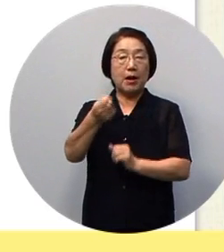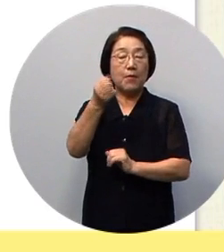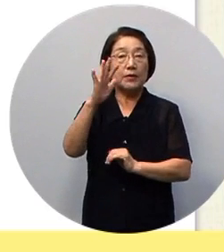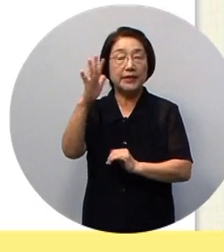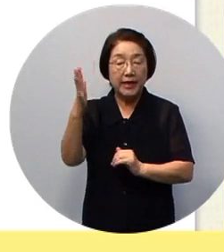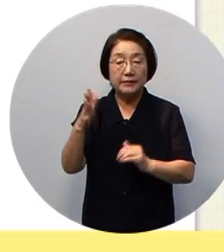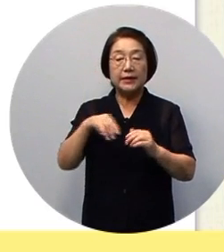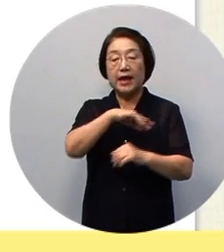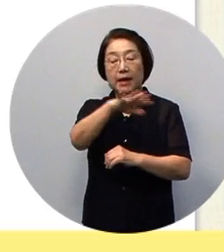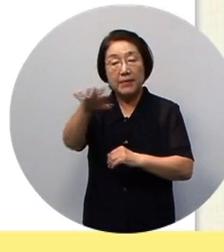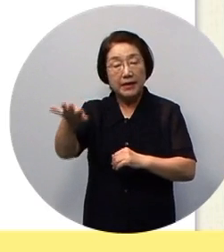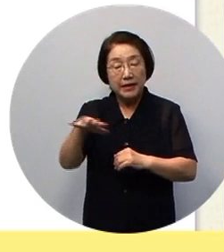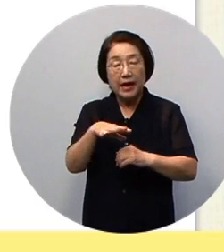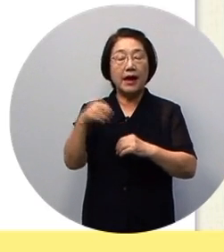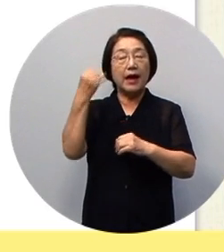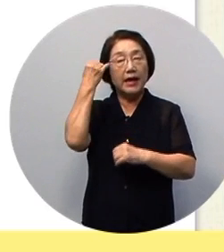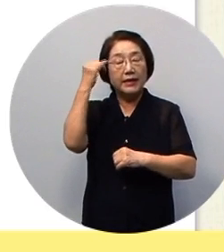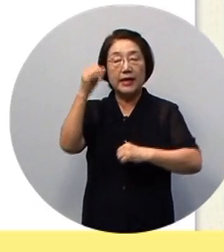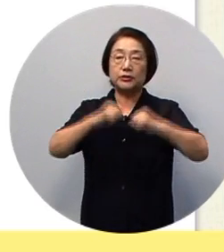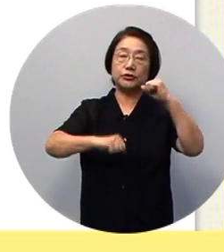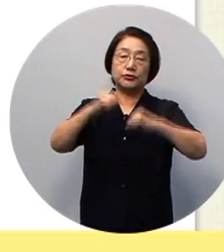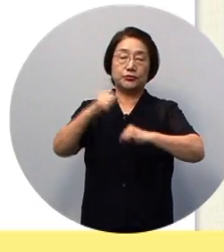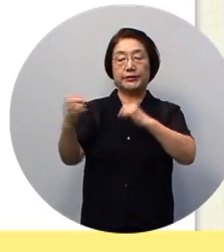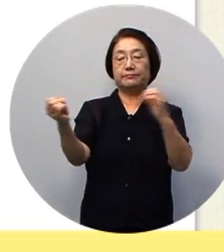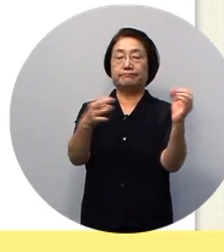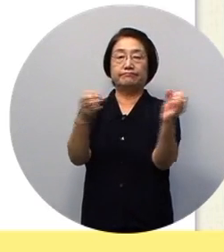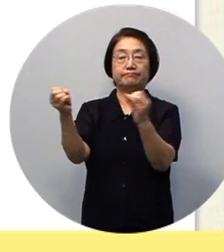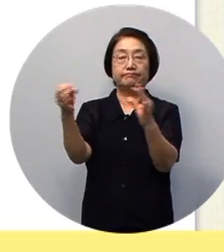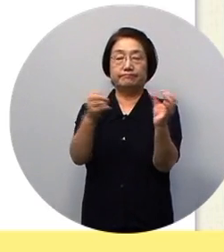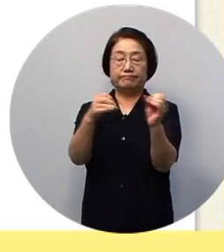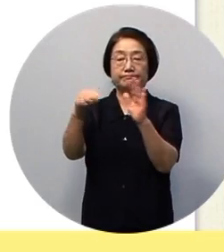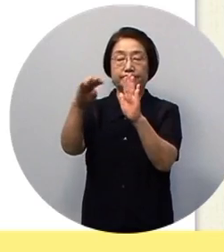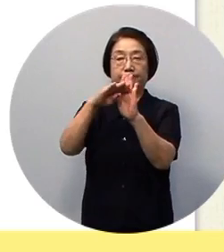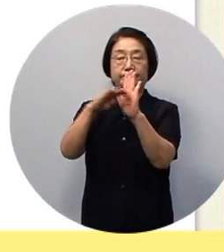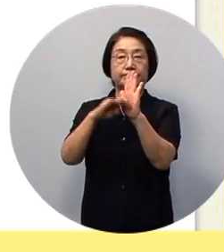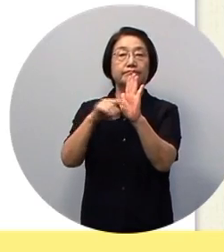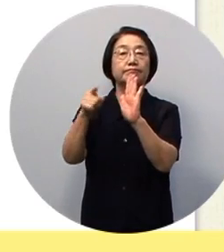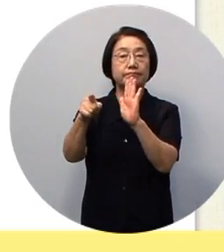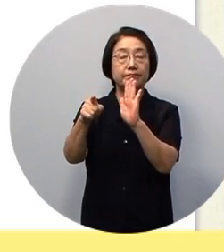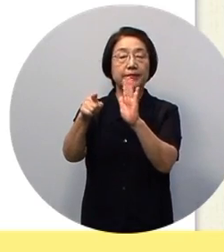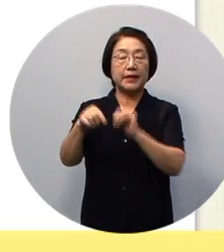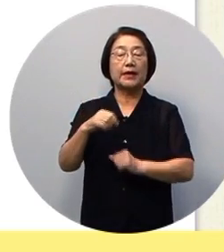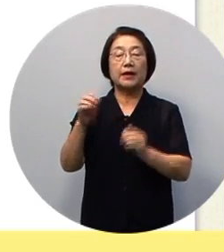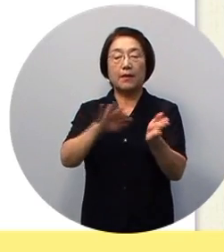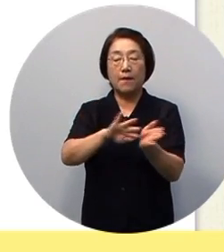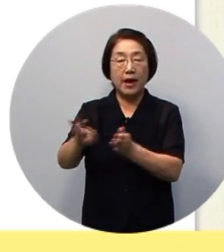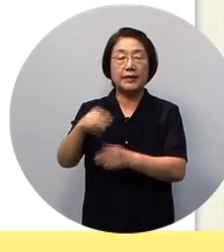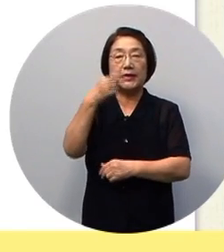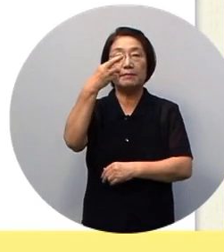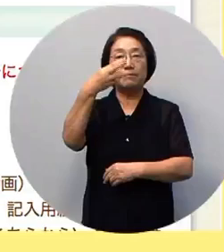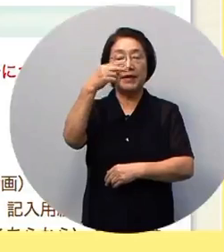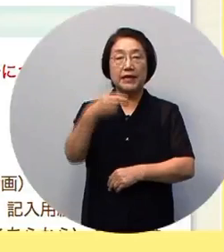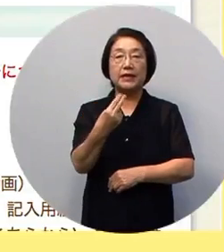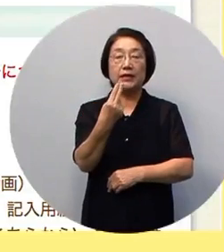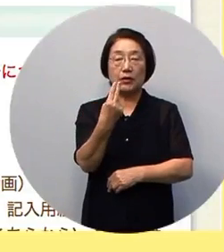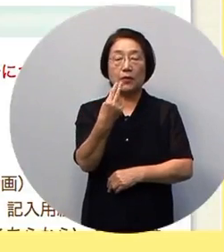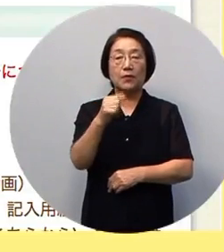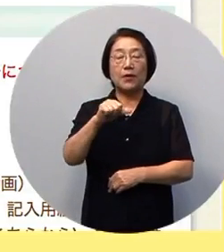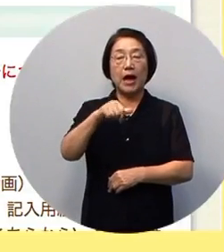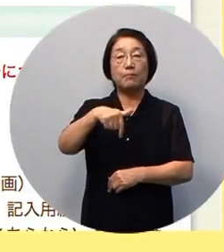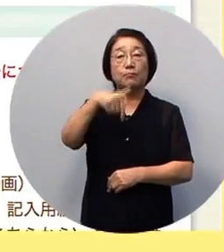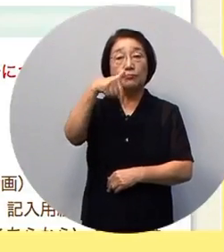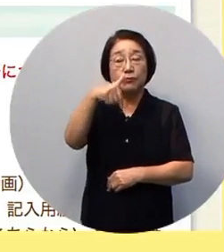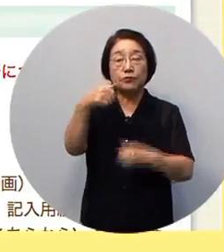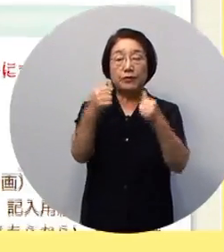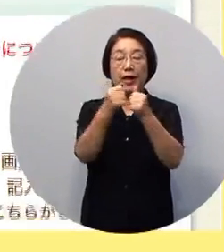について考えていることを発言してくださる会議室です。 はい はい、でこちらのミートアップ藤沢会議室の方は、は い、い